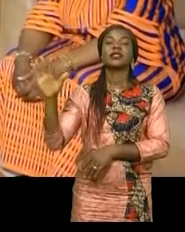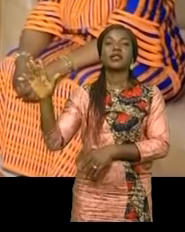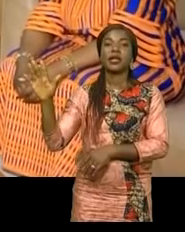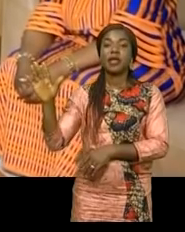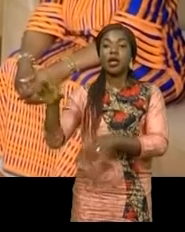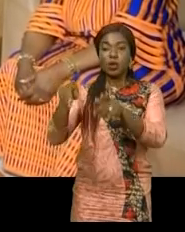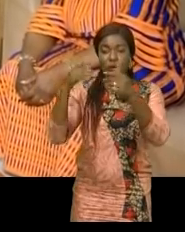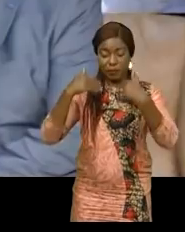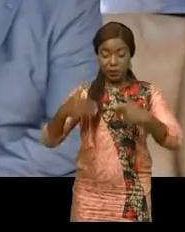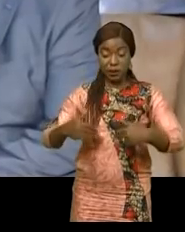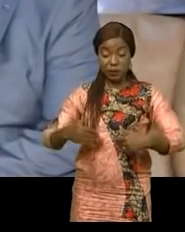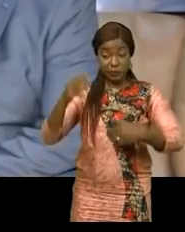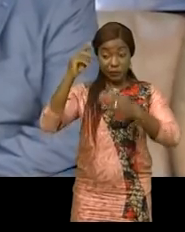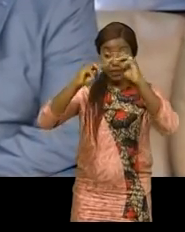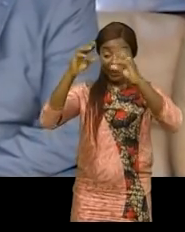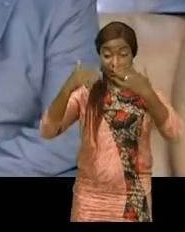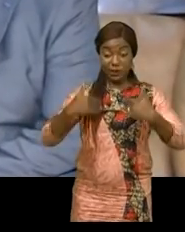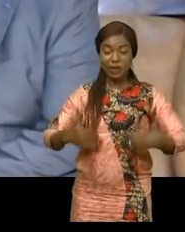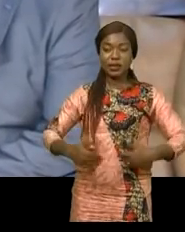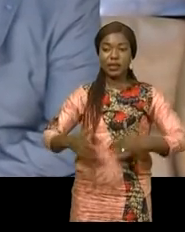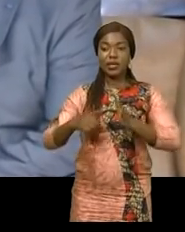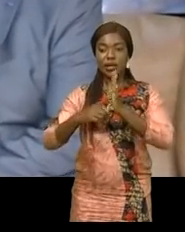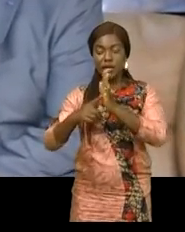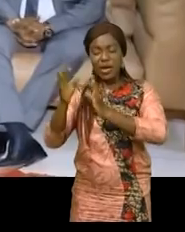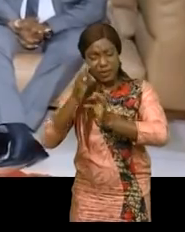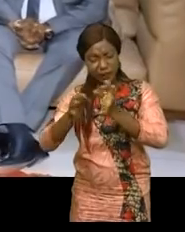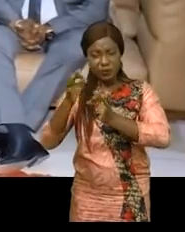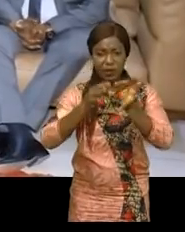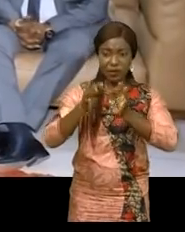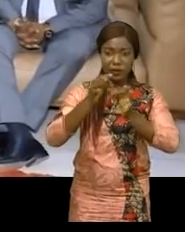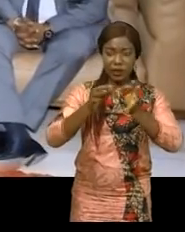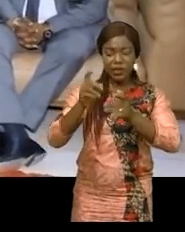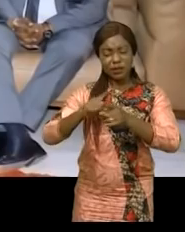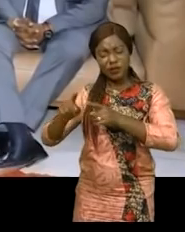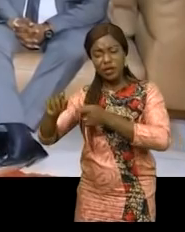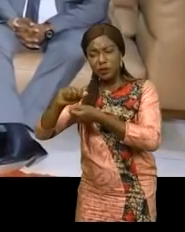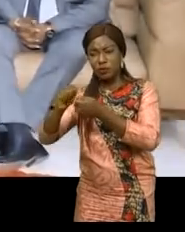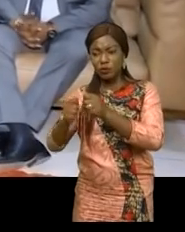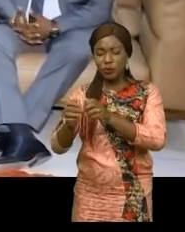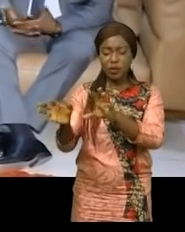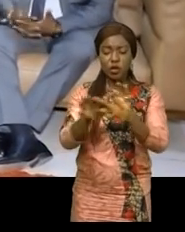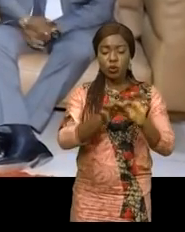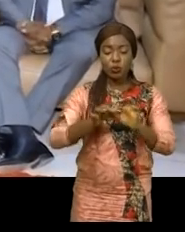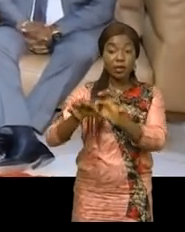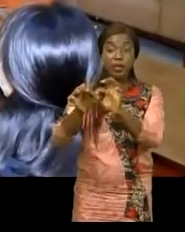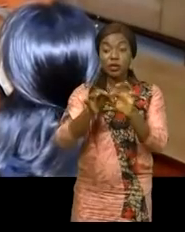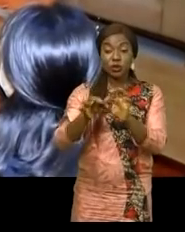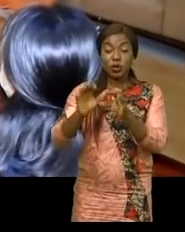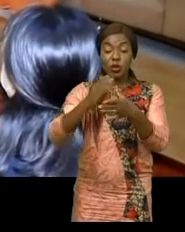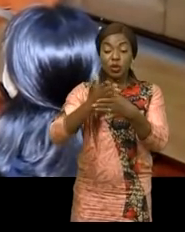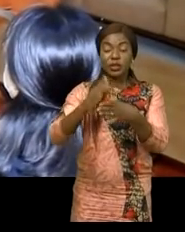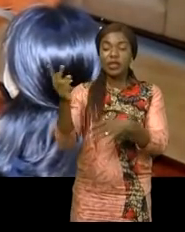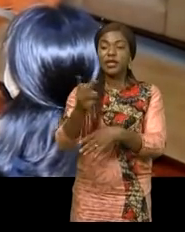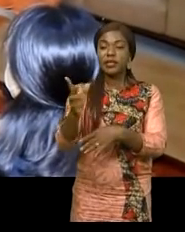patron de la santé en rdc les diplomates in ont axé leur entrevue sur les différents aspects de la coopération bilatérale entre les deux pays